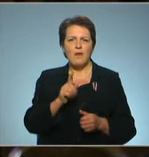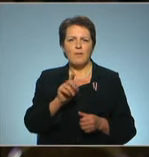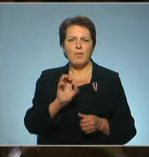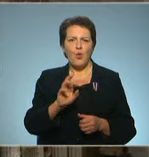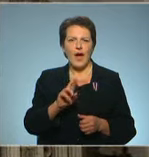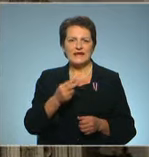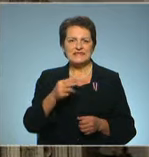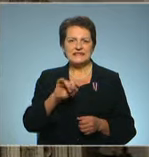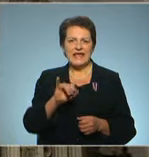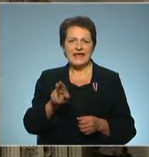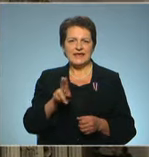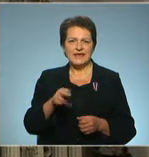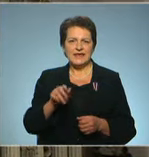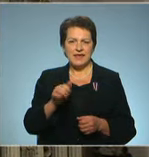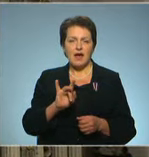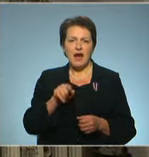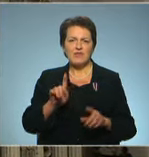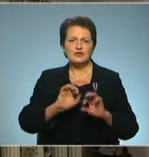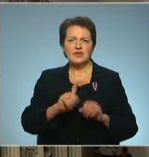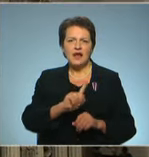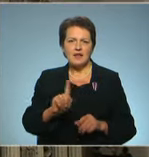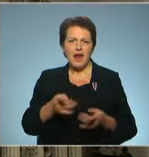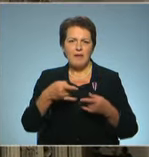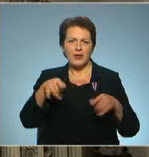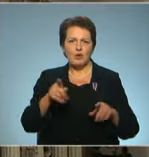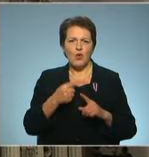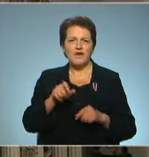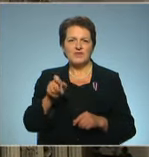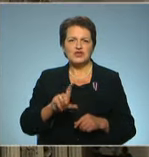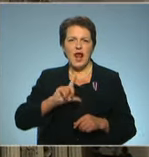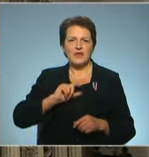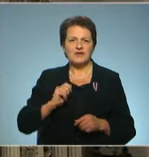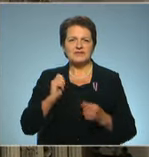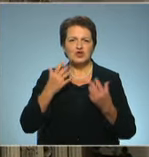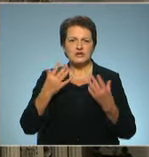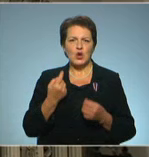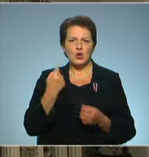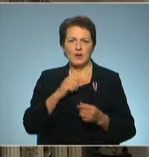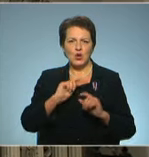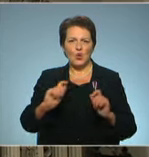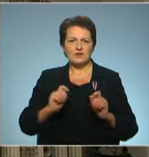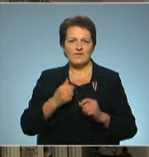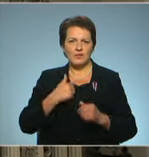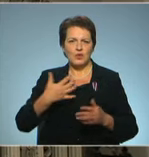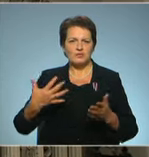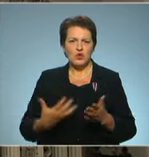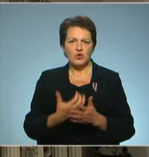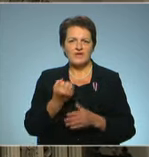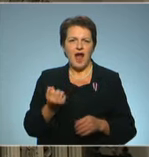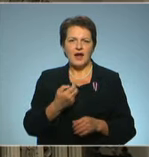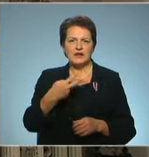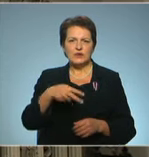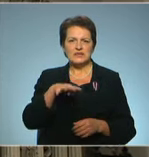Porziņģi, jo par viņu stāst katrā panorāmā, un viņš Latvijas dzimšanas dienā nu pat uzdāvināja mums uzvaru ar